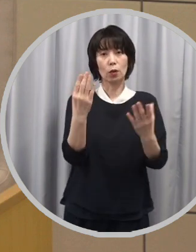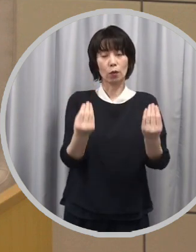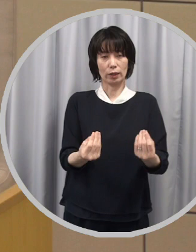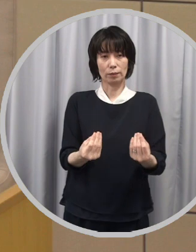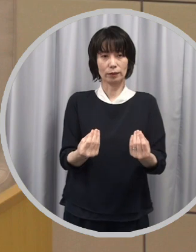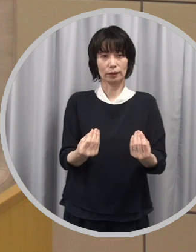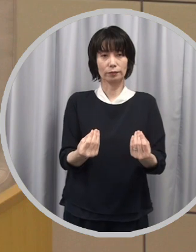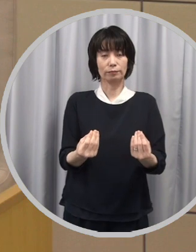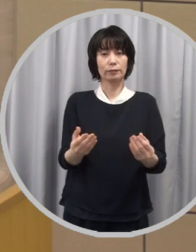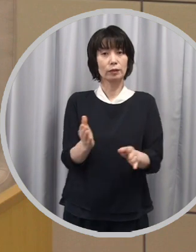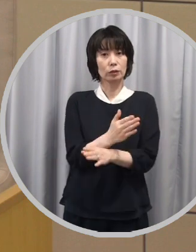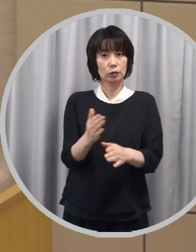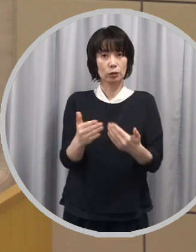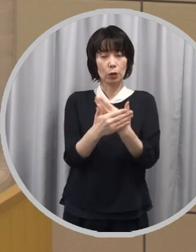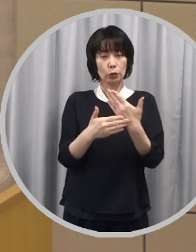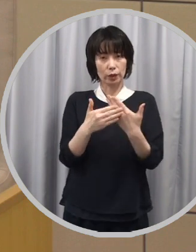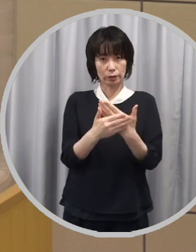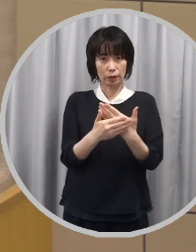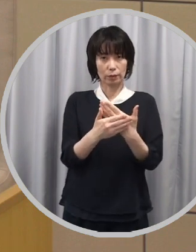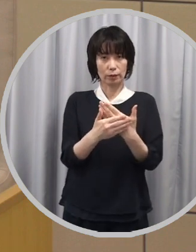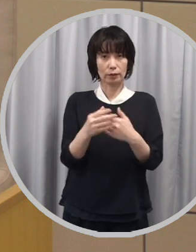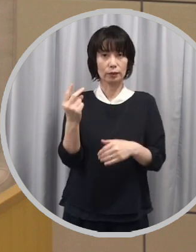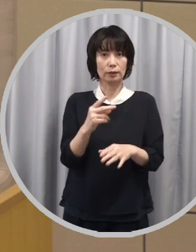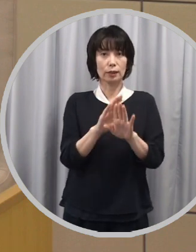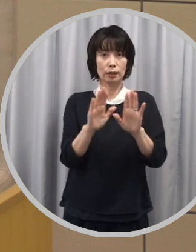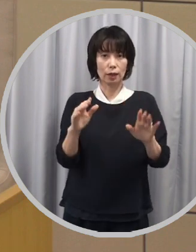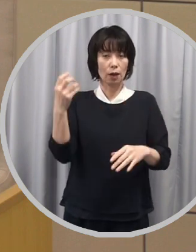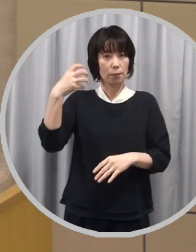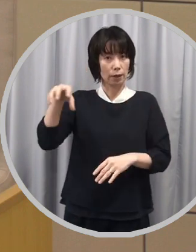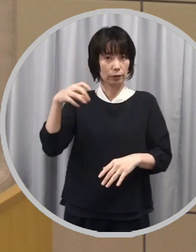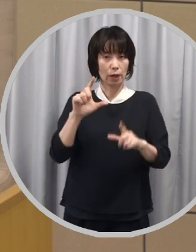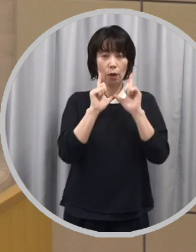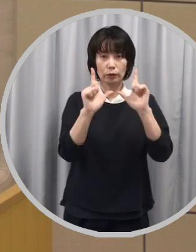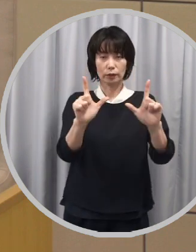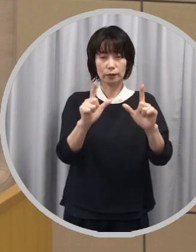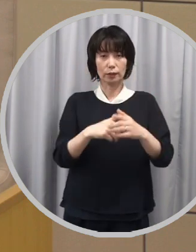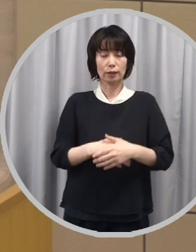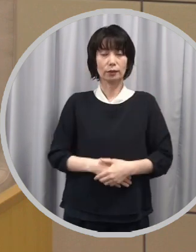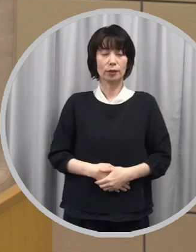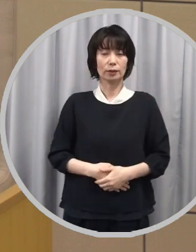終わります。暫時休憩いたします。再開はベルを持ってお知らせいたします。